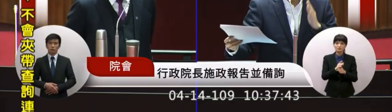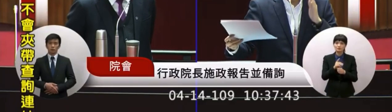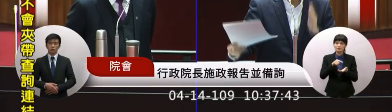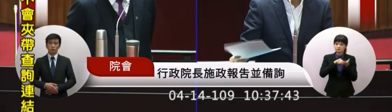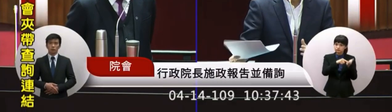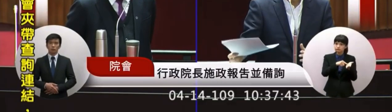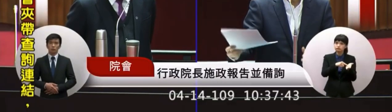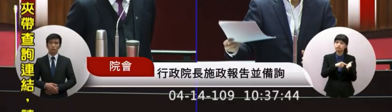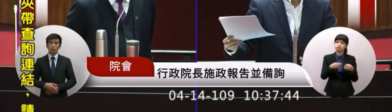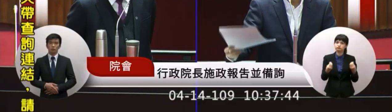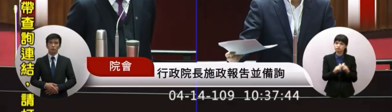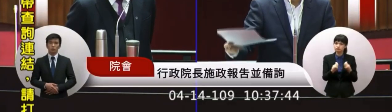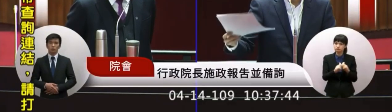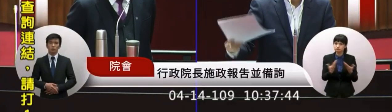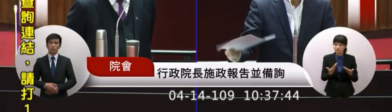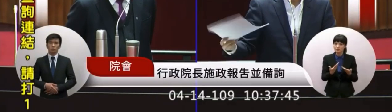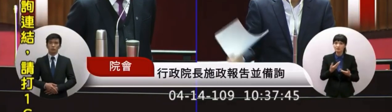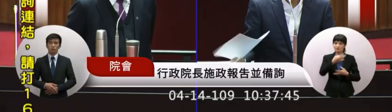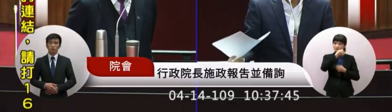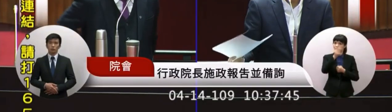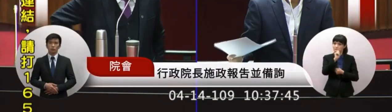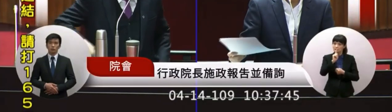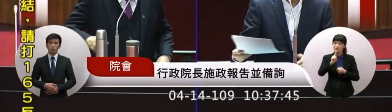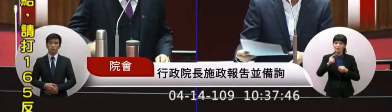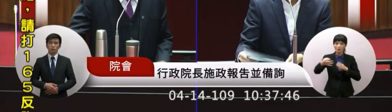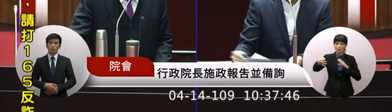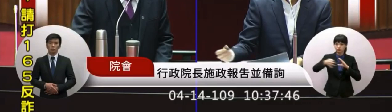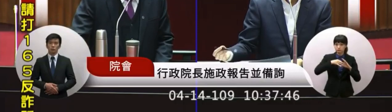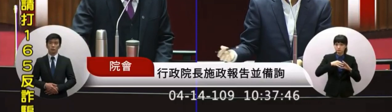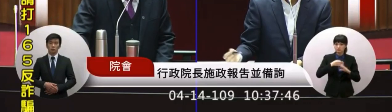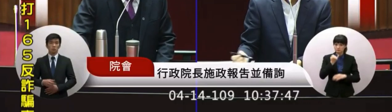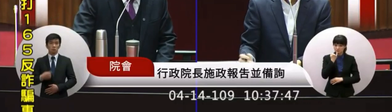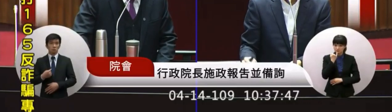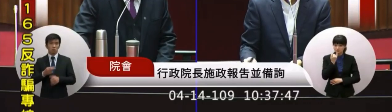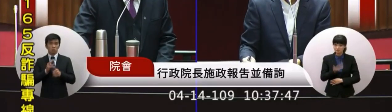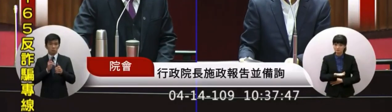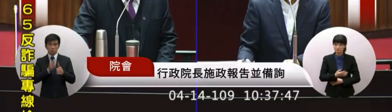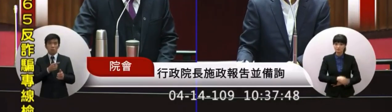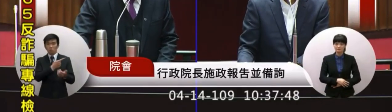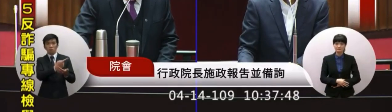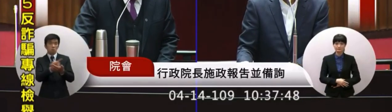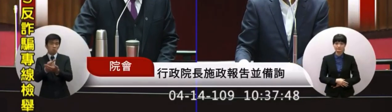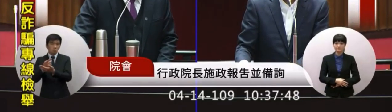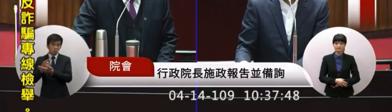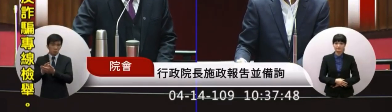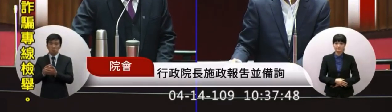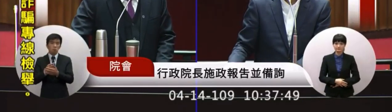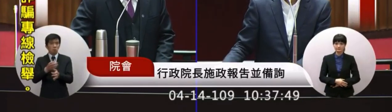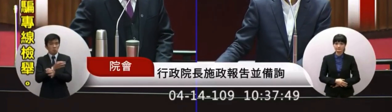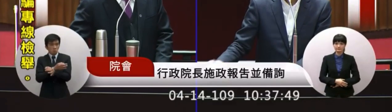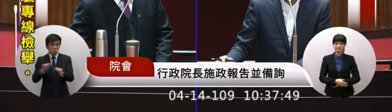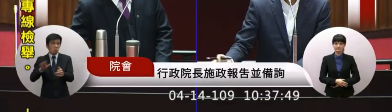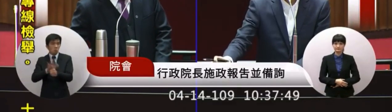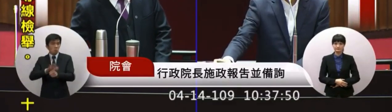位，他们账户里面什么时候可以看得到钱。 我是要求雨露均沾，立竿见